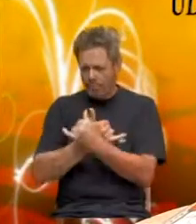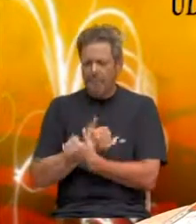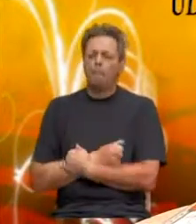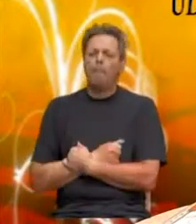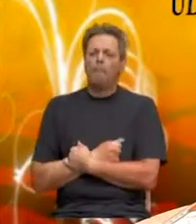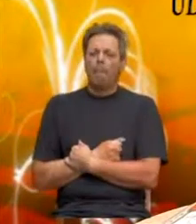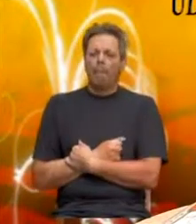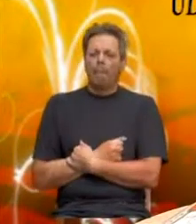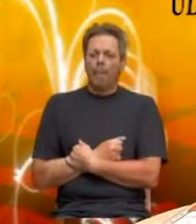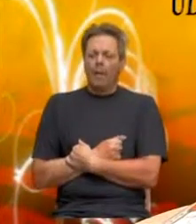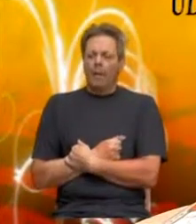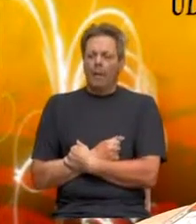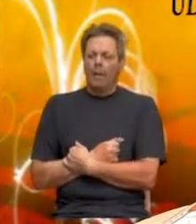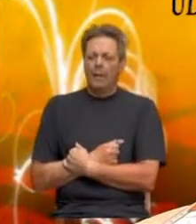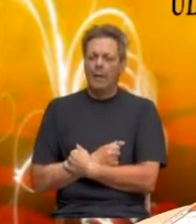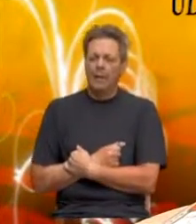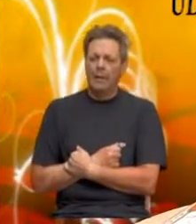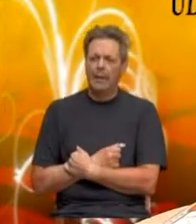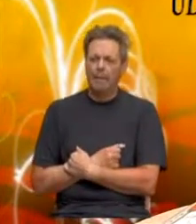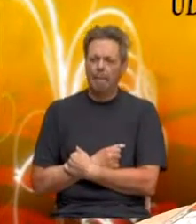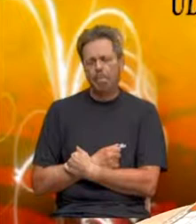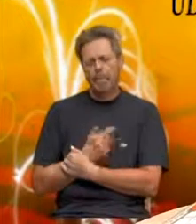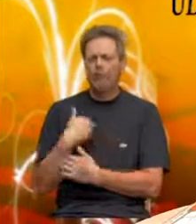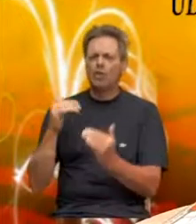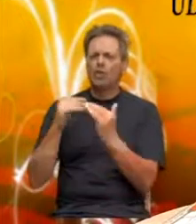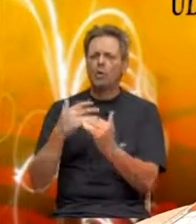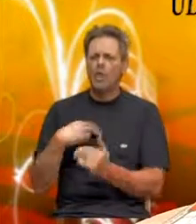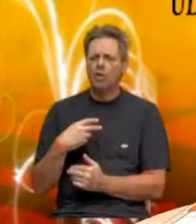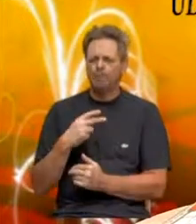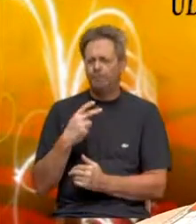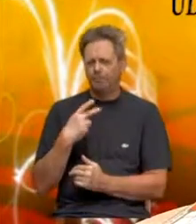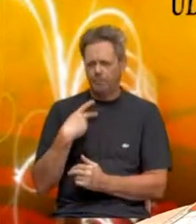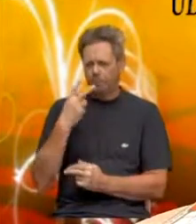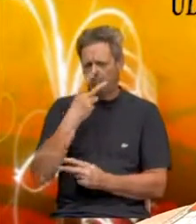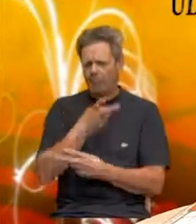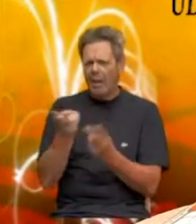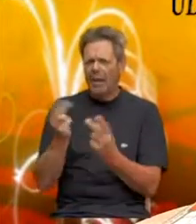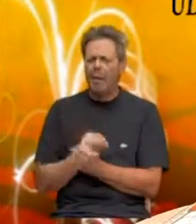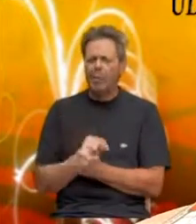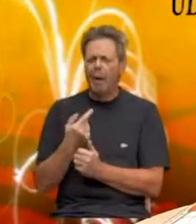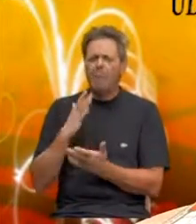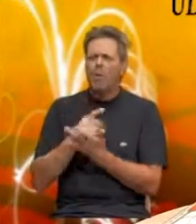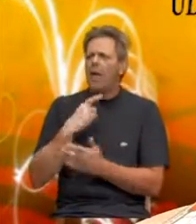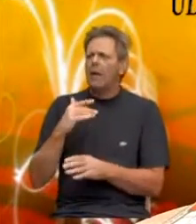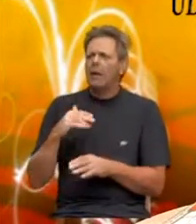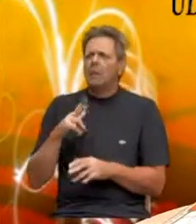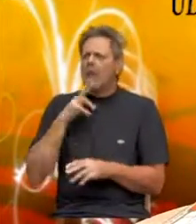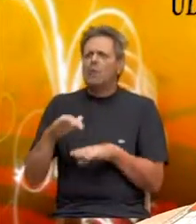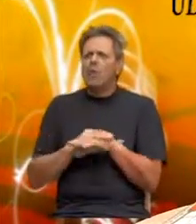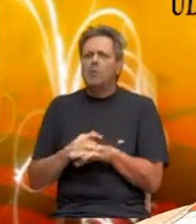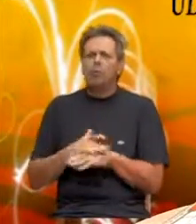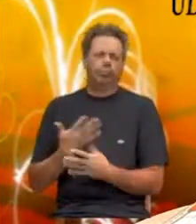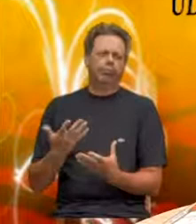prehrani, znam da ćete se vi možda i složiti sa našim gledateljima, zapravo svi mi tražimo neku ispriku da je sve skupo.